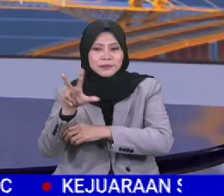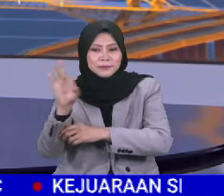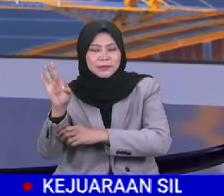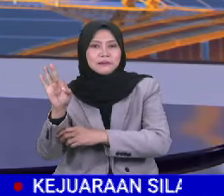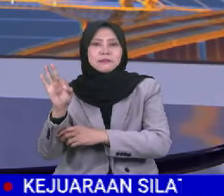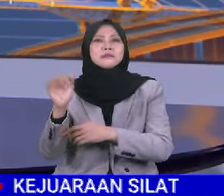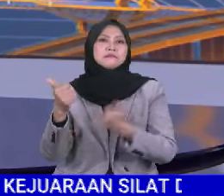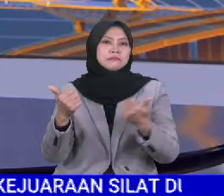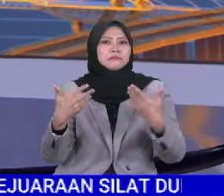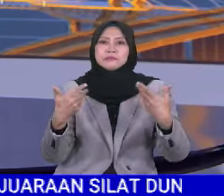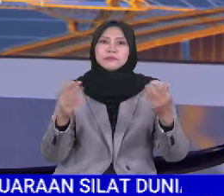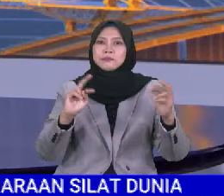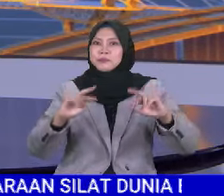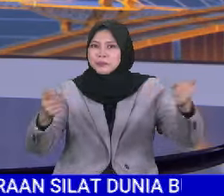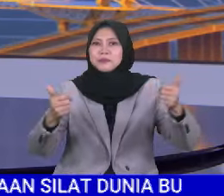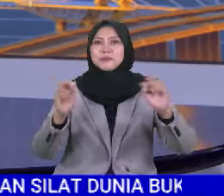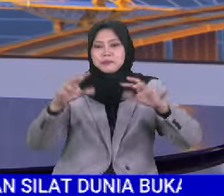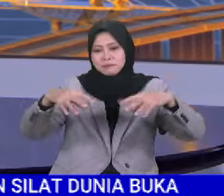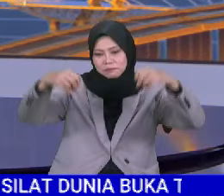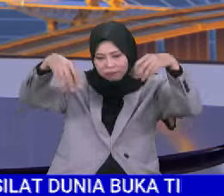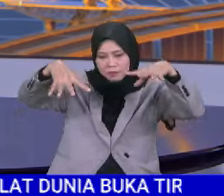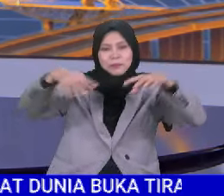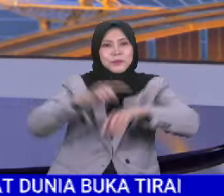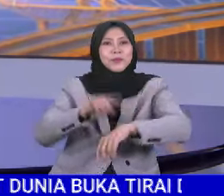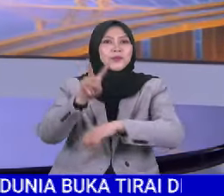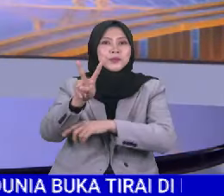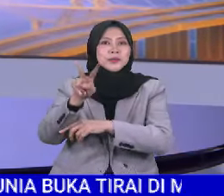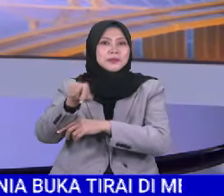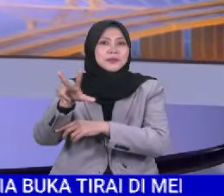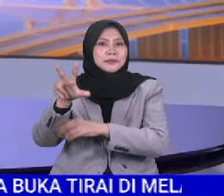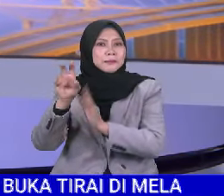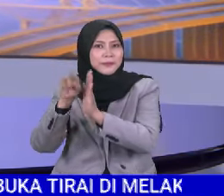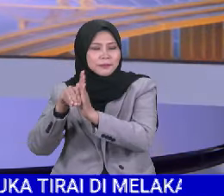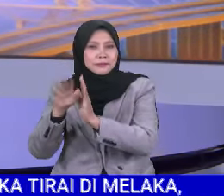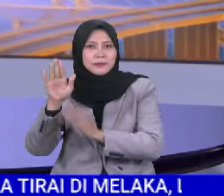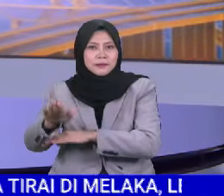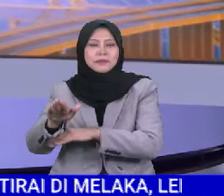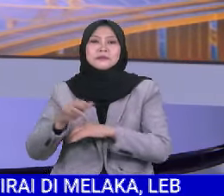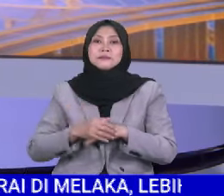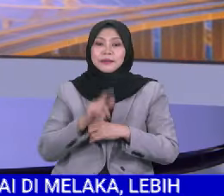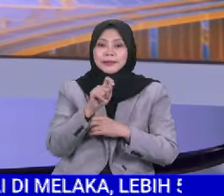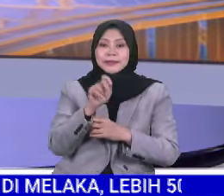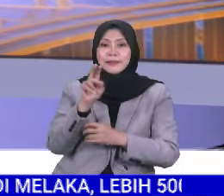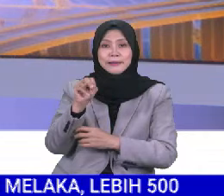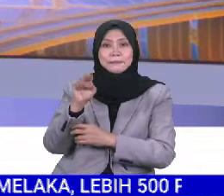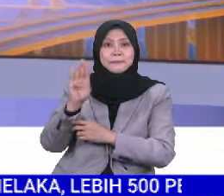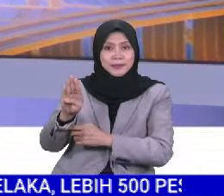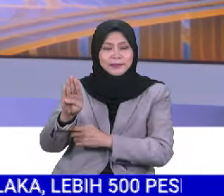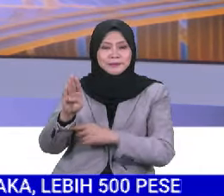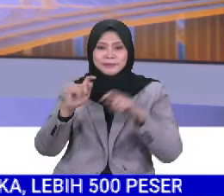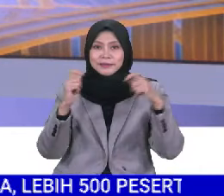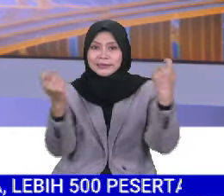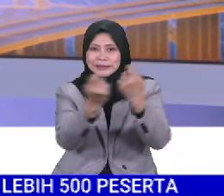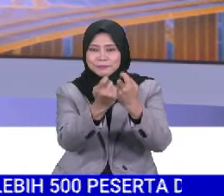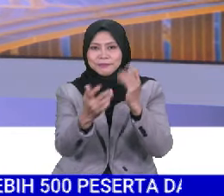tadi pulih sepenuhnya pada pukul 03.00 2 menit petang tenaga nasional berhad qnb mengesahkan hasil usaha barusan pasukan